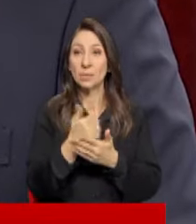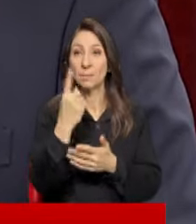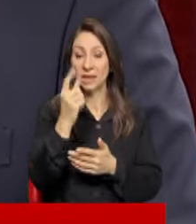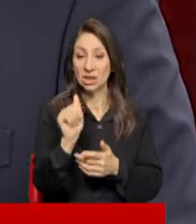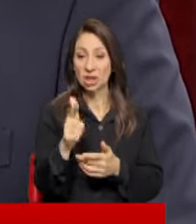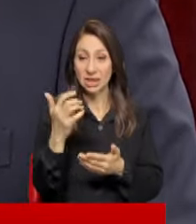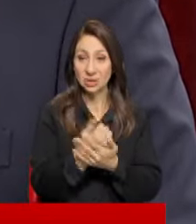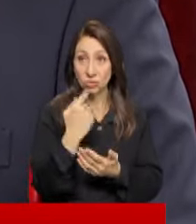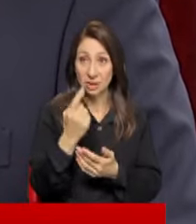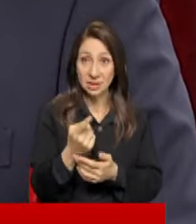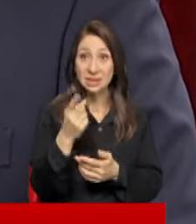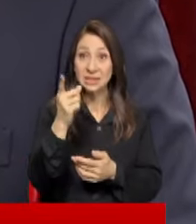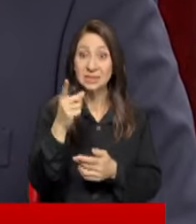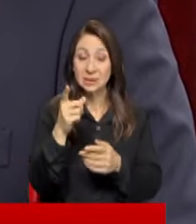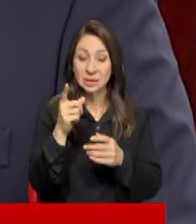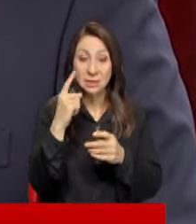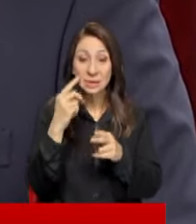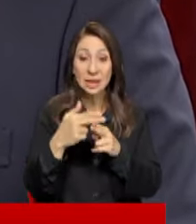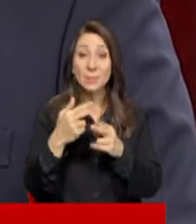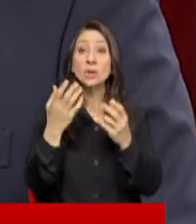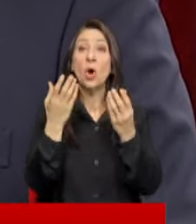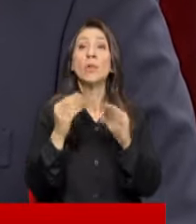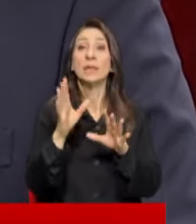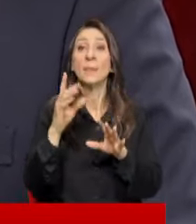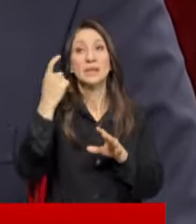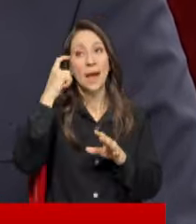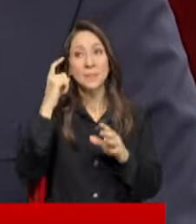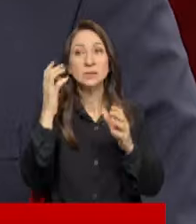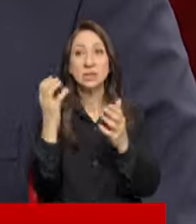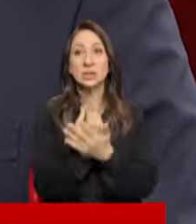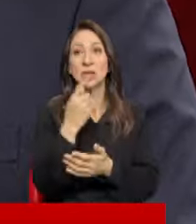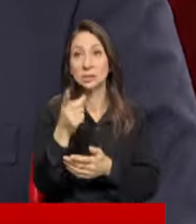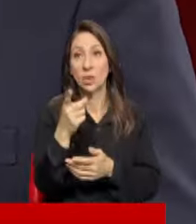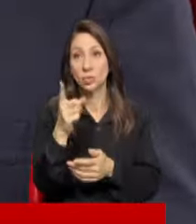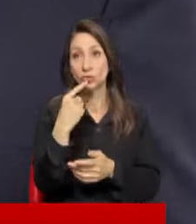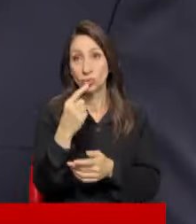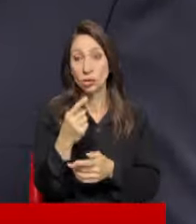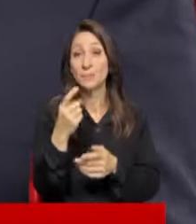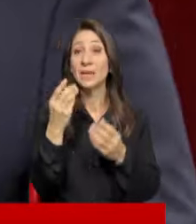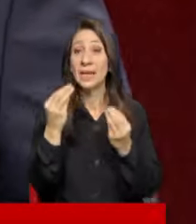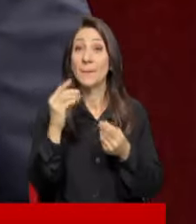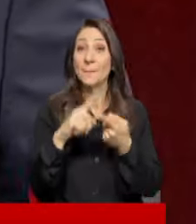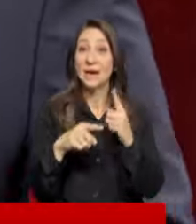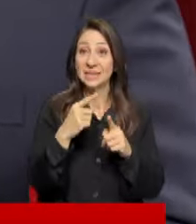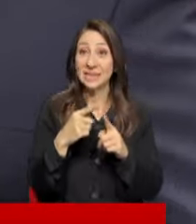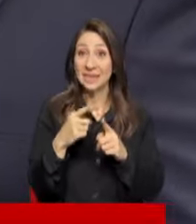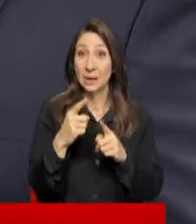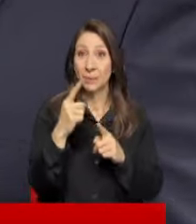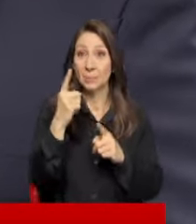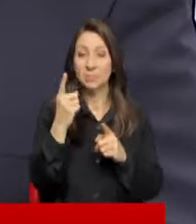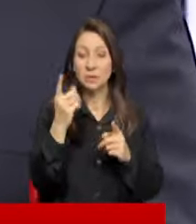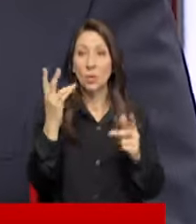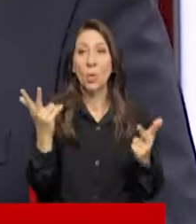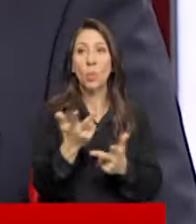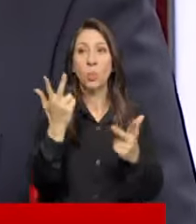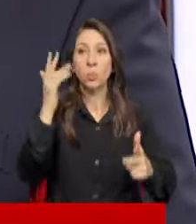ilçe evet. Kazanılıyor dediniz. Sizin simülasyon çalışmadı ama öngörünüz tuttu. En azından onu söyleyeyim. Çünkü İYİ Parti bir